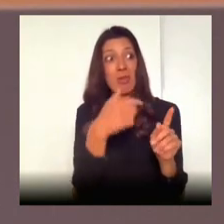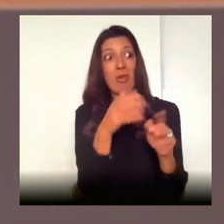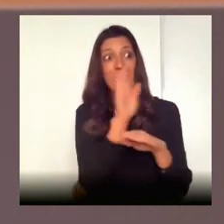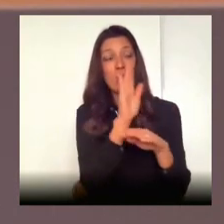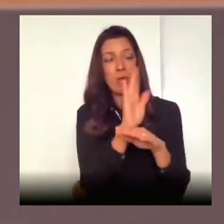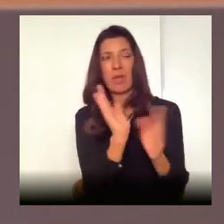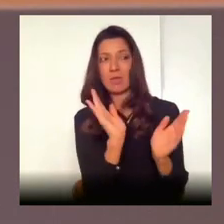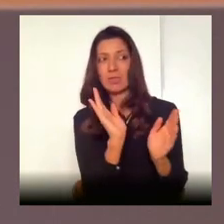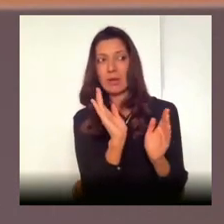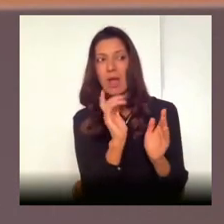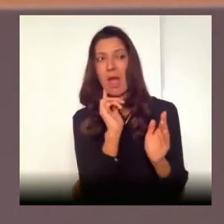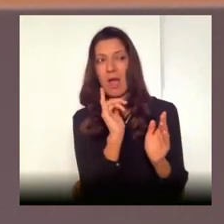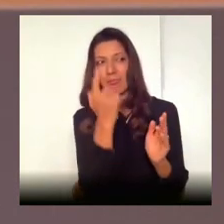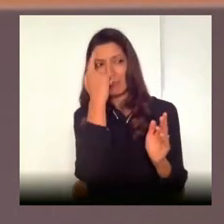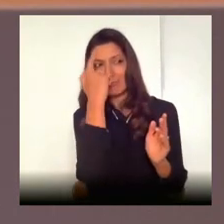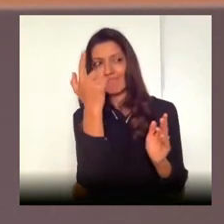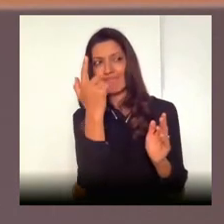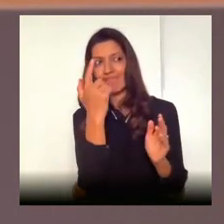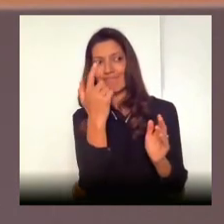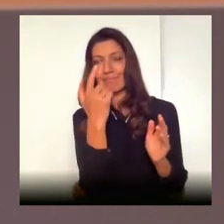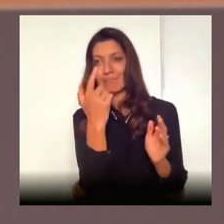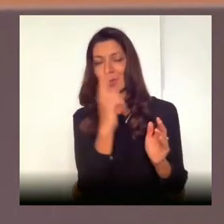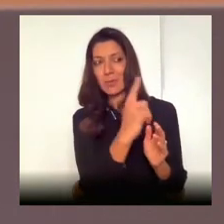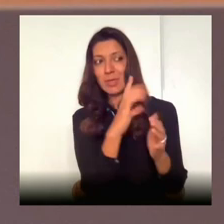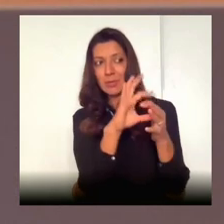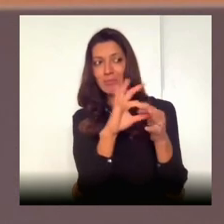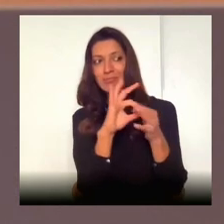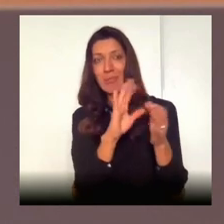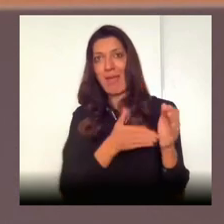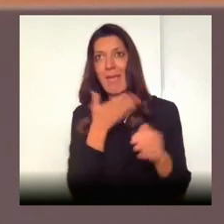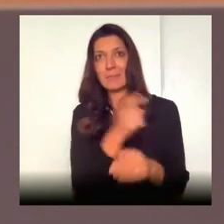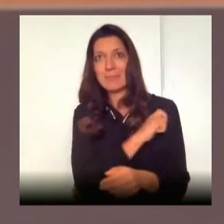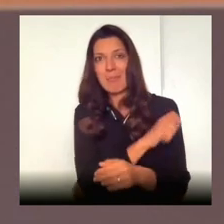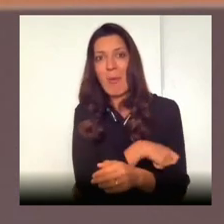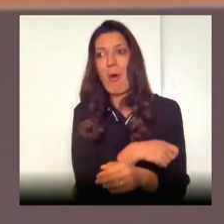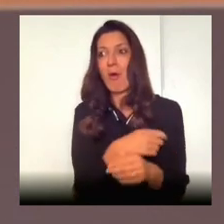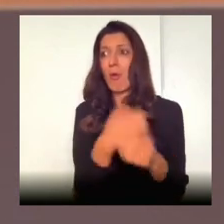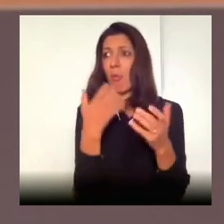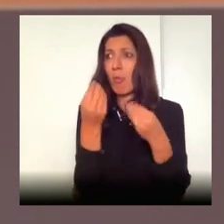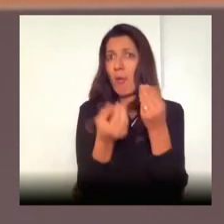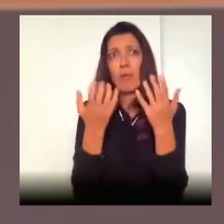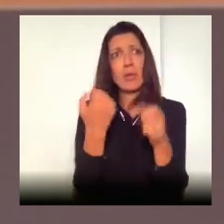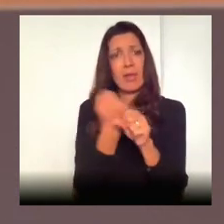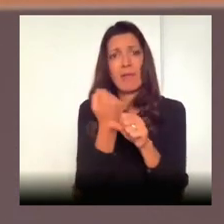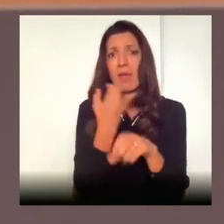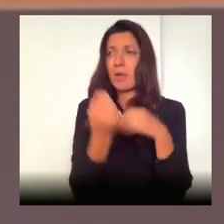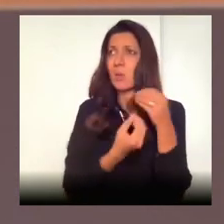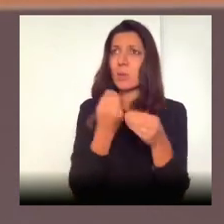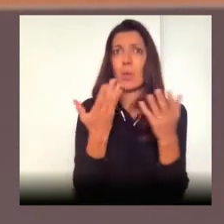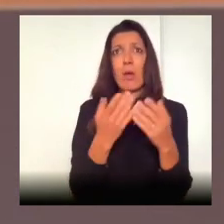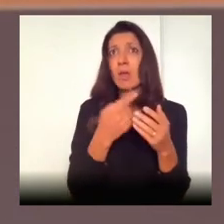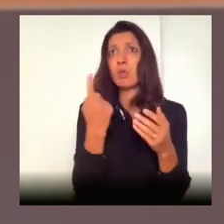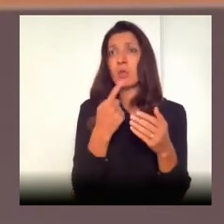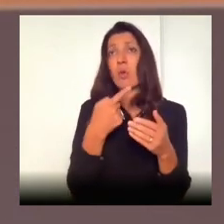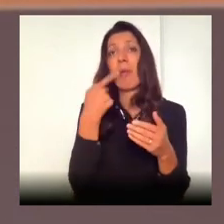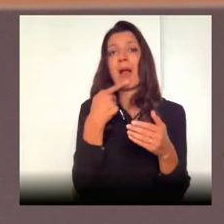lien, qu'on aime le sport, qu'on veuille travailler, qu'on veuille faire quoi que ce soit. C'est toujours l'accessibilité. On parle